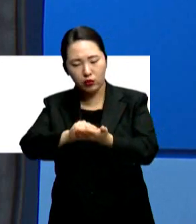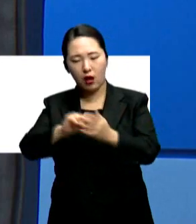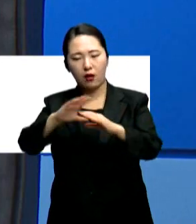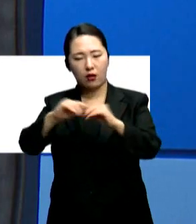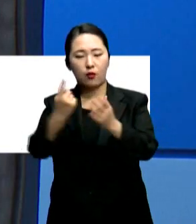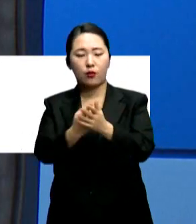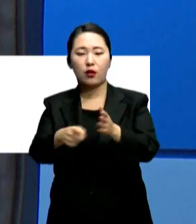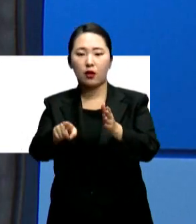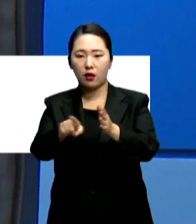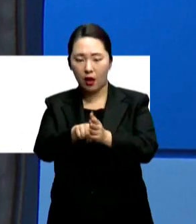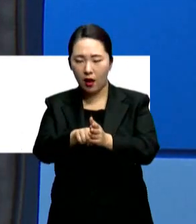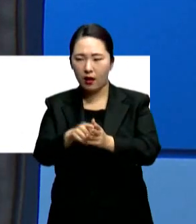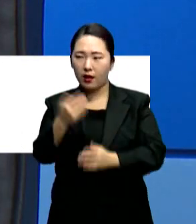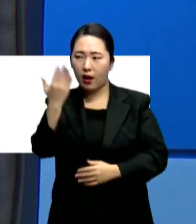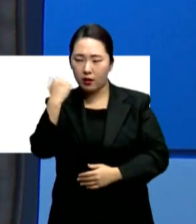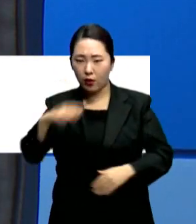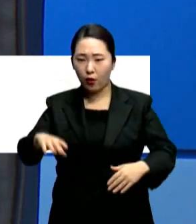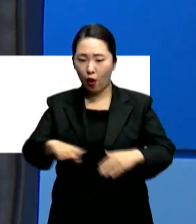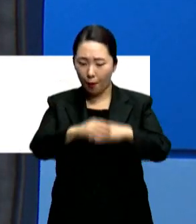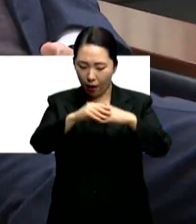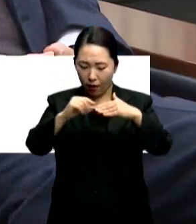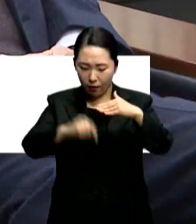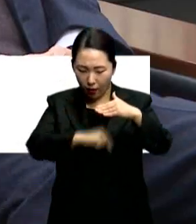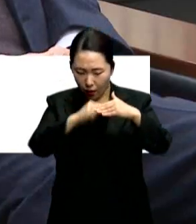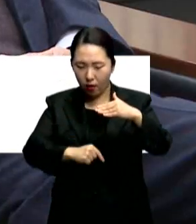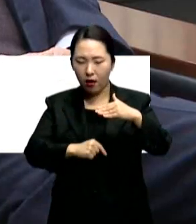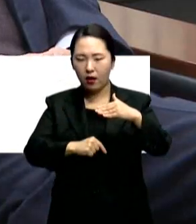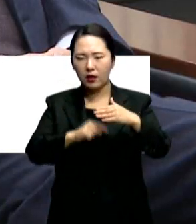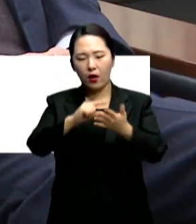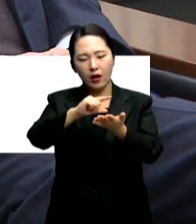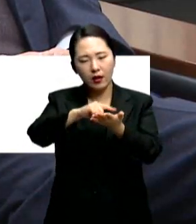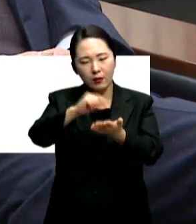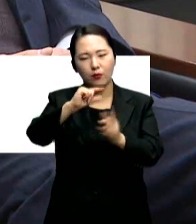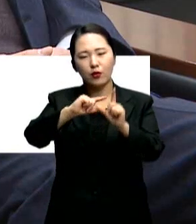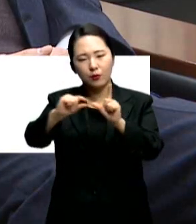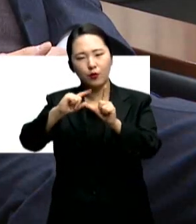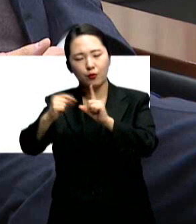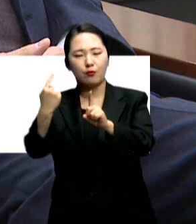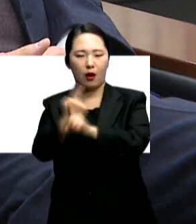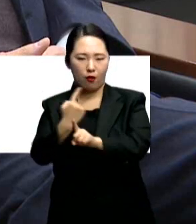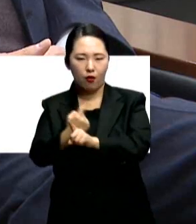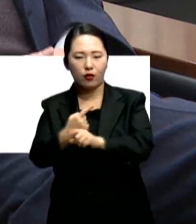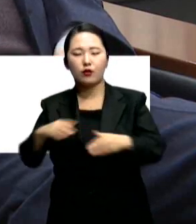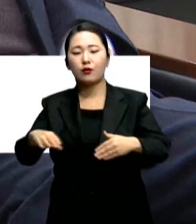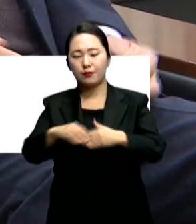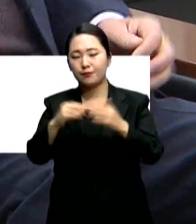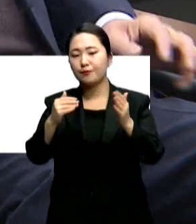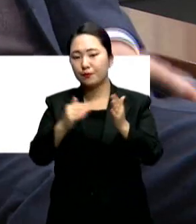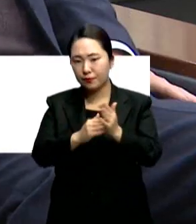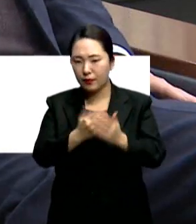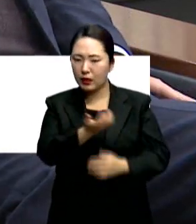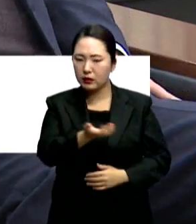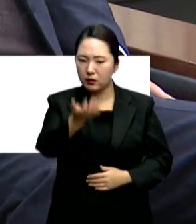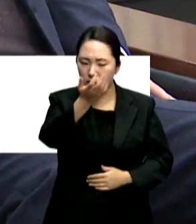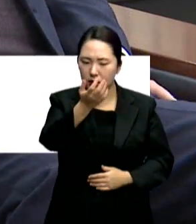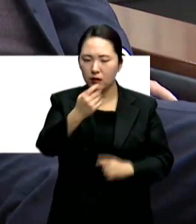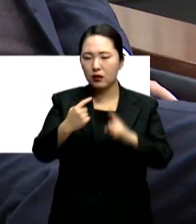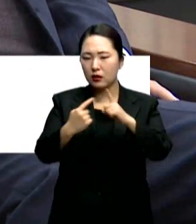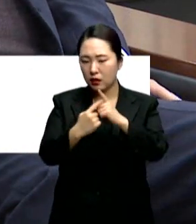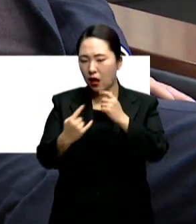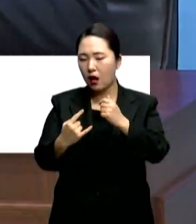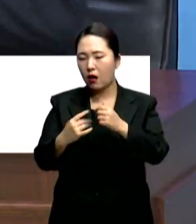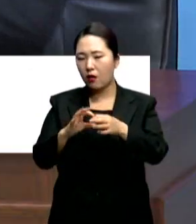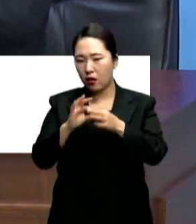11월 체결한 기존 업무협약 내용 중 일부 사항을 개정해 체결했습니다 협약은 승진 등 인사와 관련해